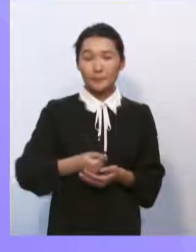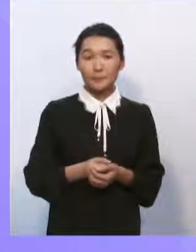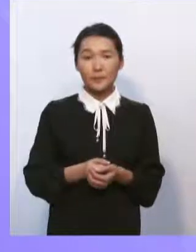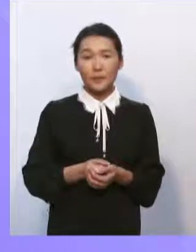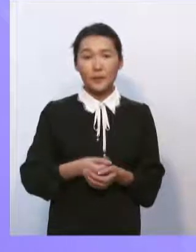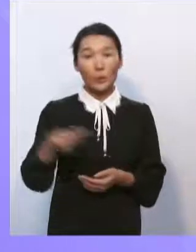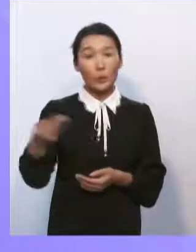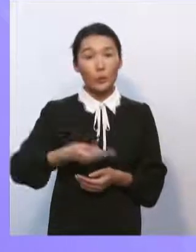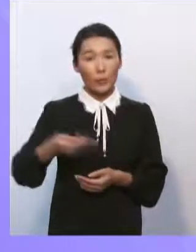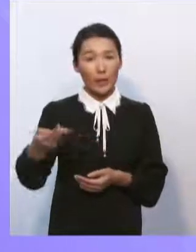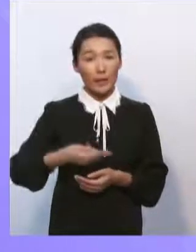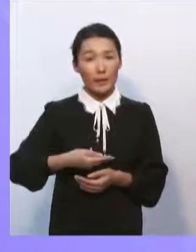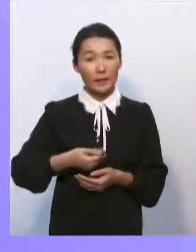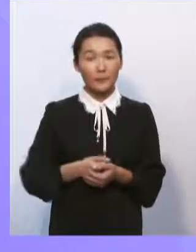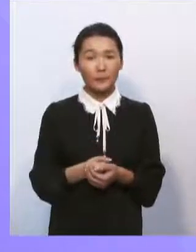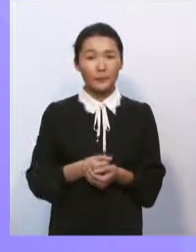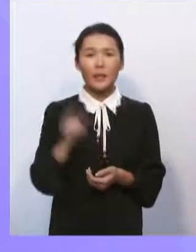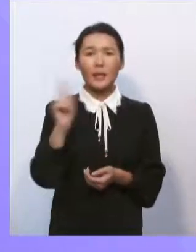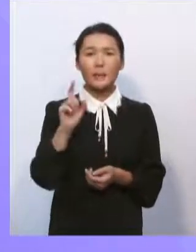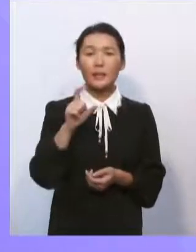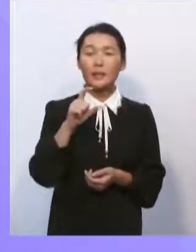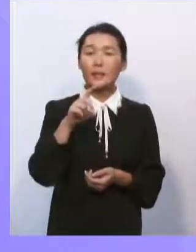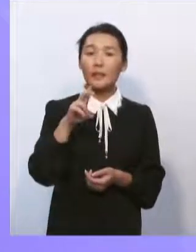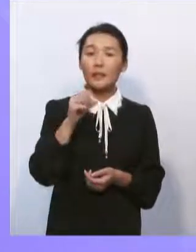Ундуй элейт. Эмнени элейт?